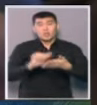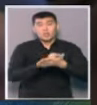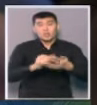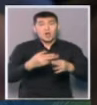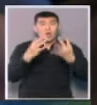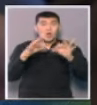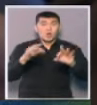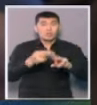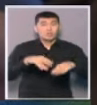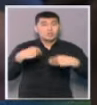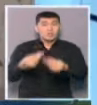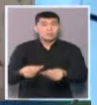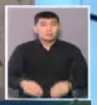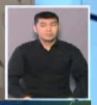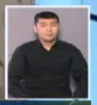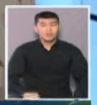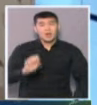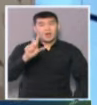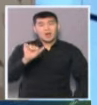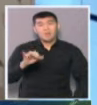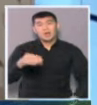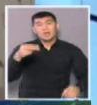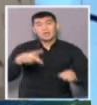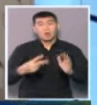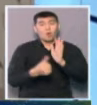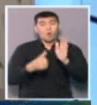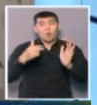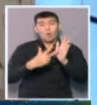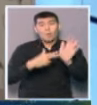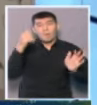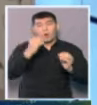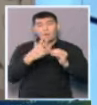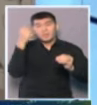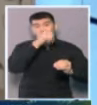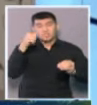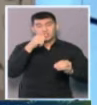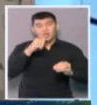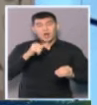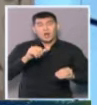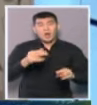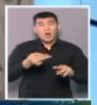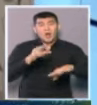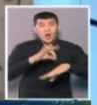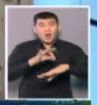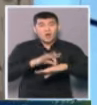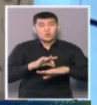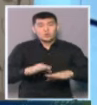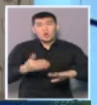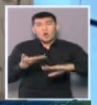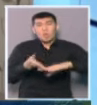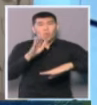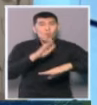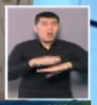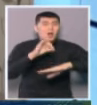тәуелсіз сарапшыға жүгінеді. Абайдың 2015 жылдан бері жаңа зобтың, енді қазақшасын білмеймін, зоб ауруының ауыр